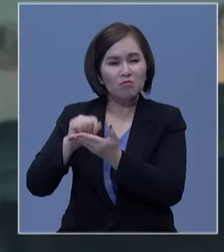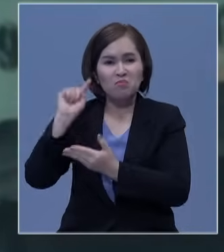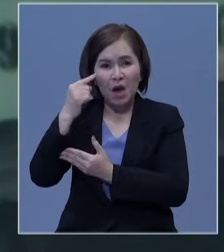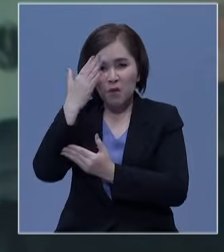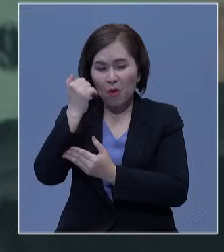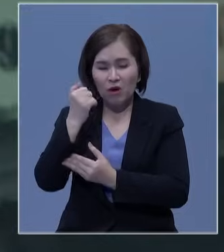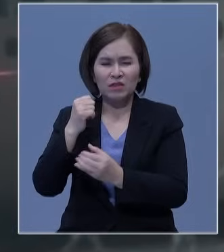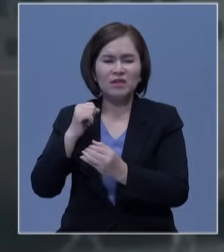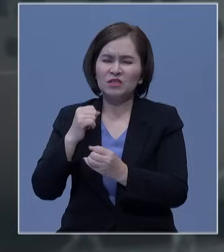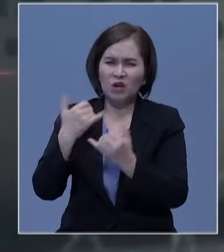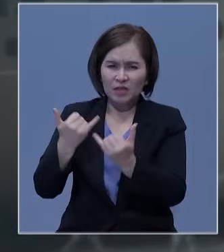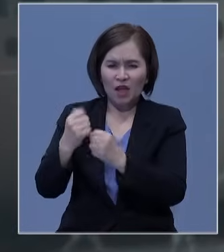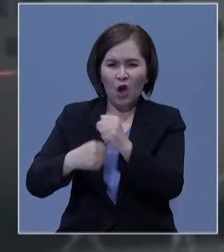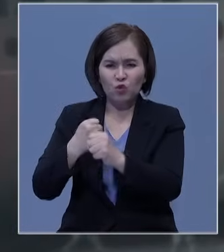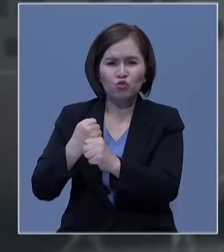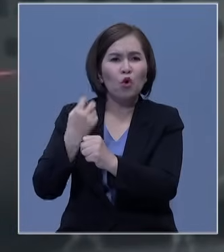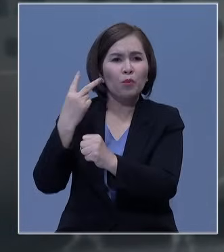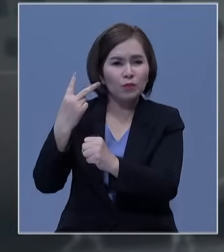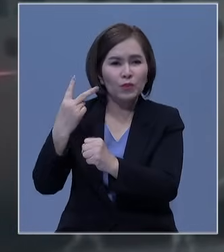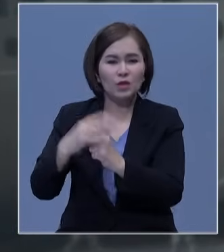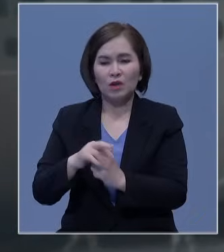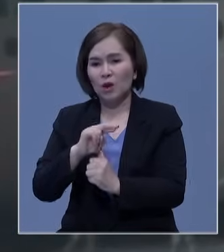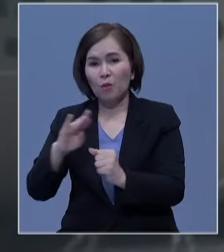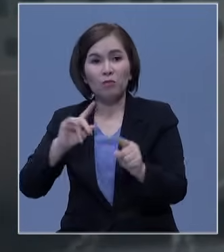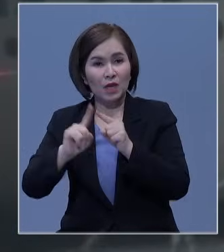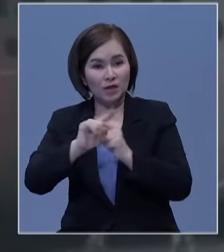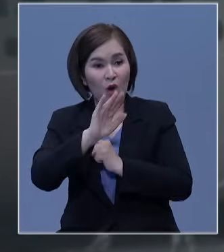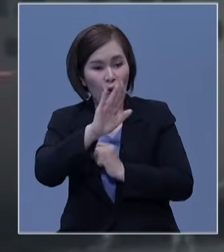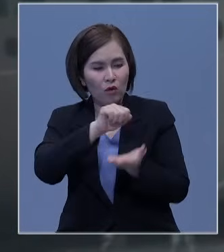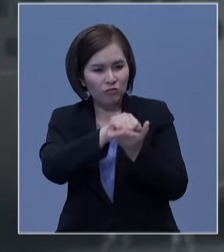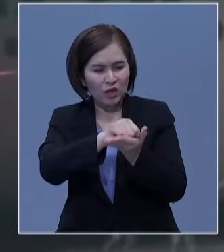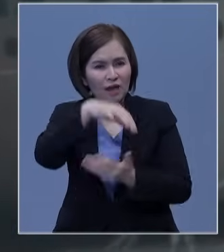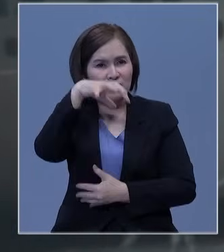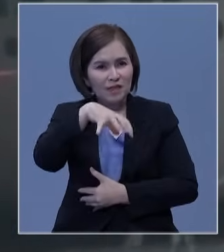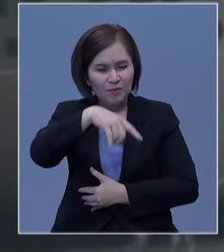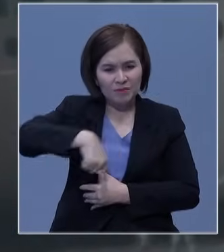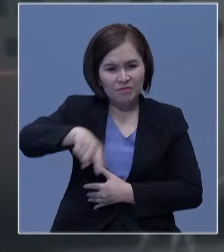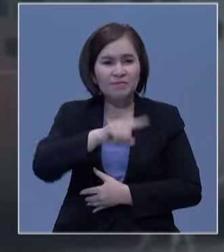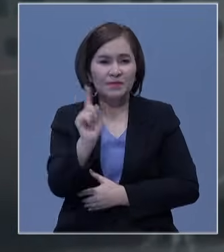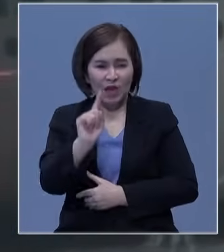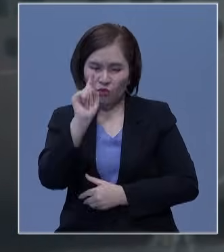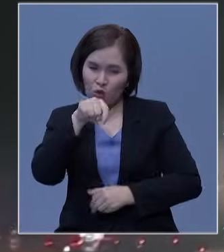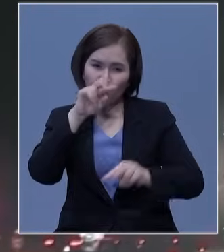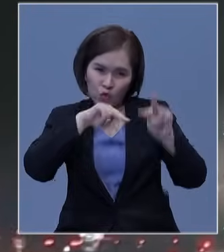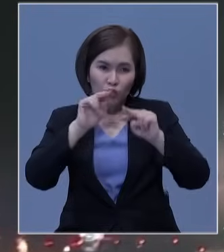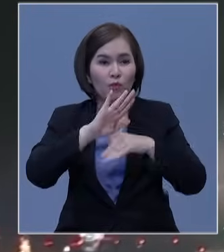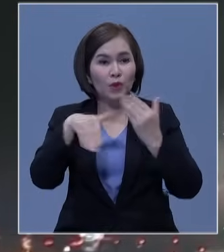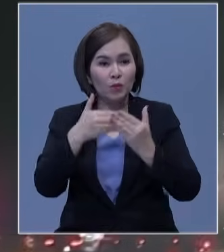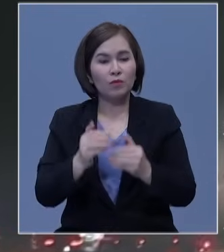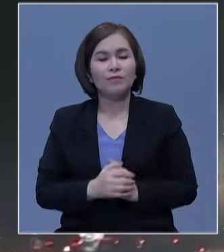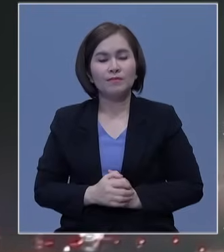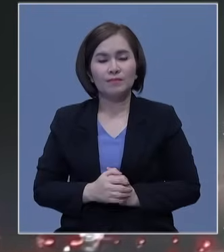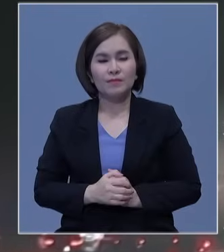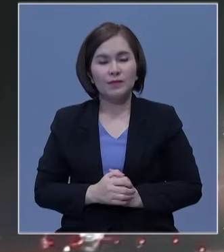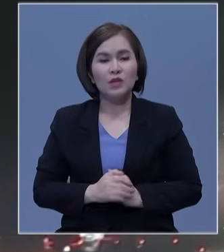ปีเท่านั้นอายุการใช้งานรวมไปถึงระบบของสนามบินด้วยขณะที่ฝั่งของ Airbus ค่ะซึ่งเป็นผู้ผลิต